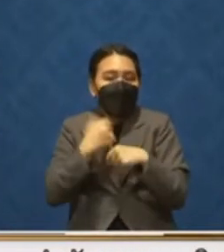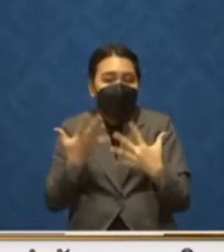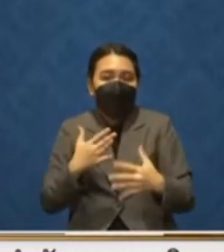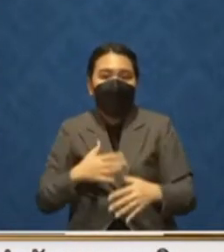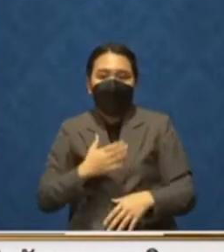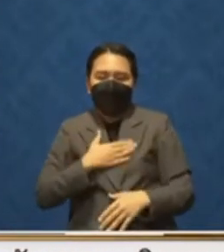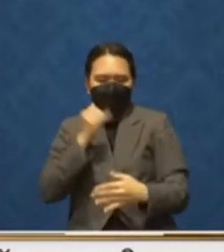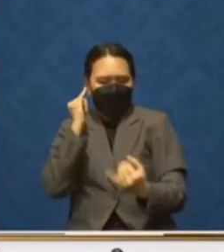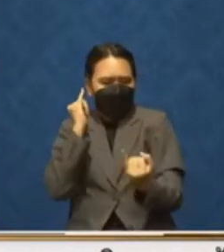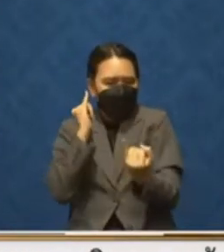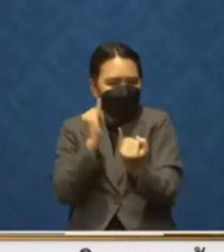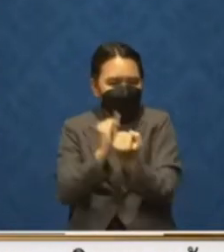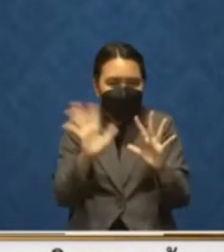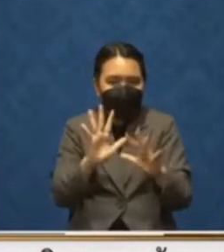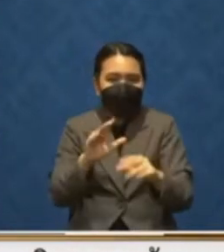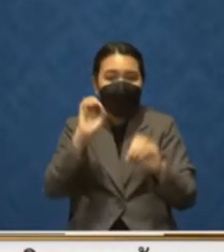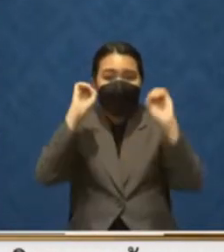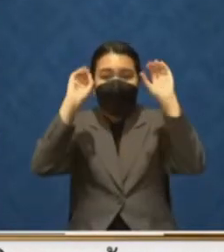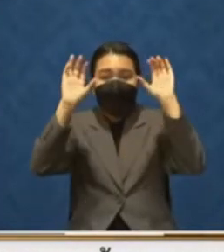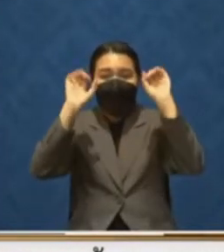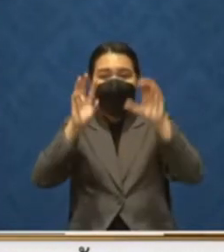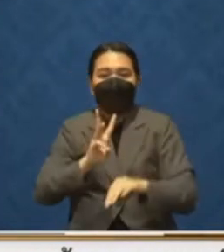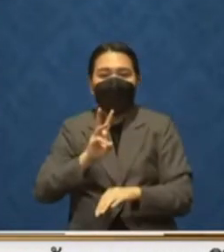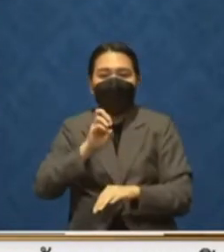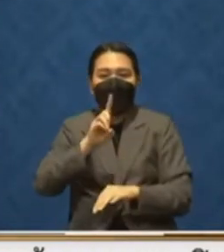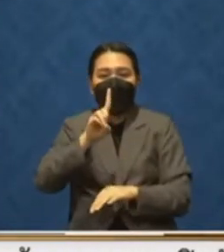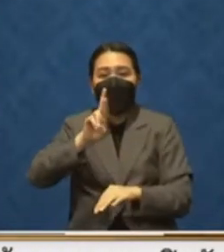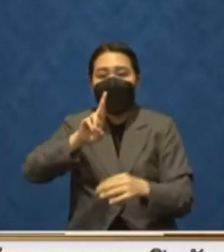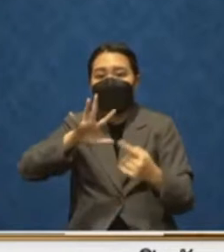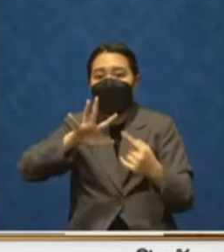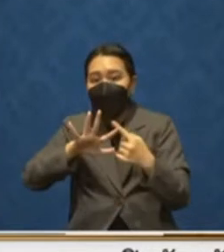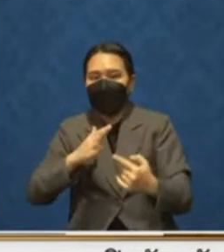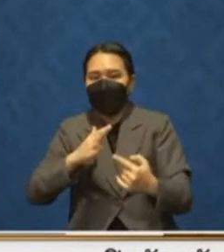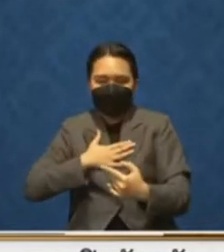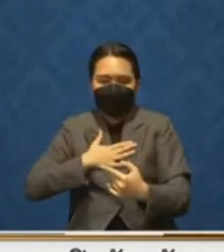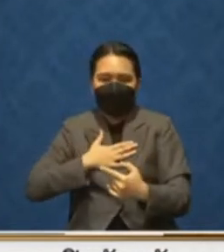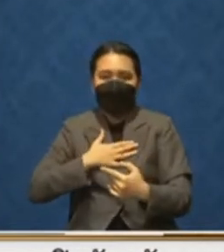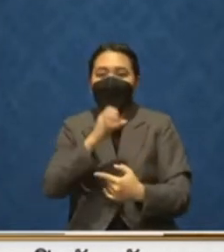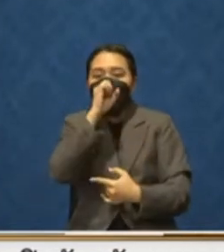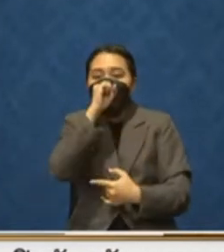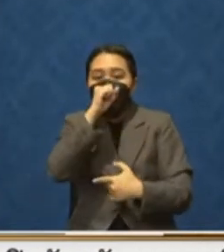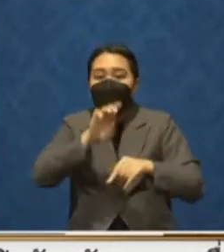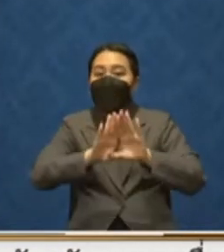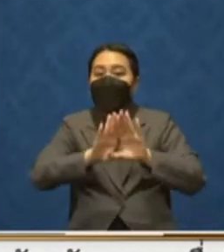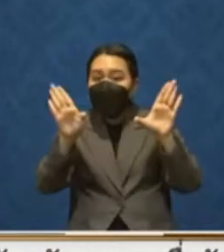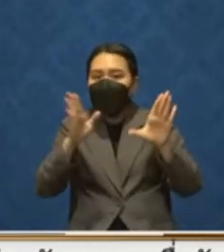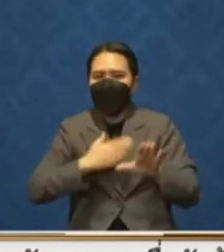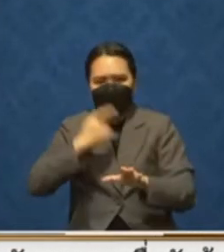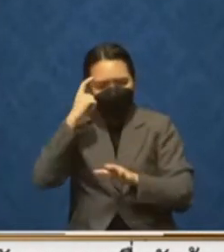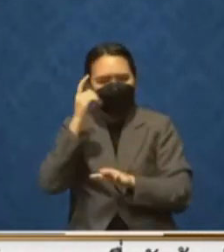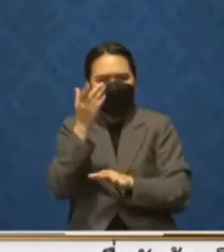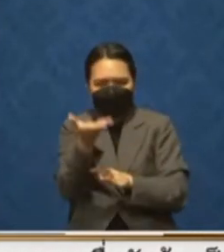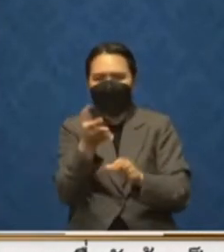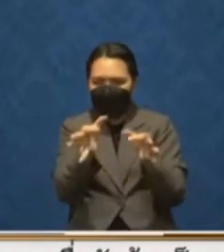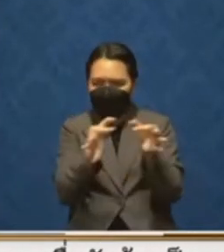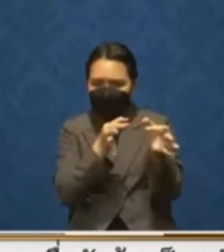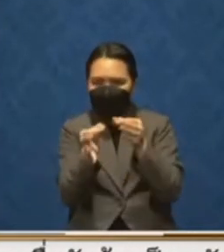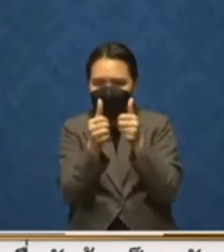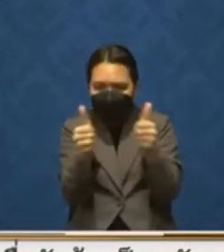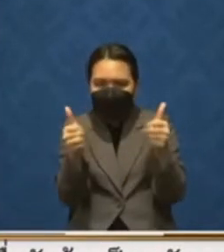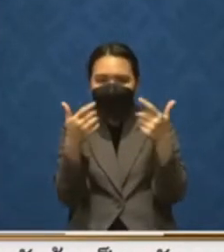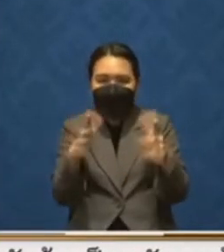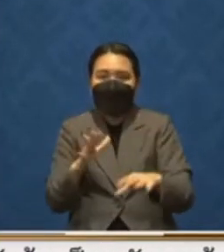อาจารย์วีล่าที่ก็ออกถ้าเราเปิดดูนะครับผมว่าท่านอธิบายได้ดีนะแล้วผมรวยที่ผมทำอยู่